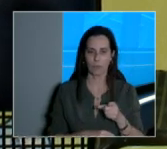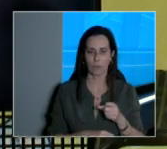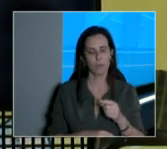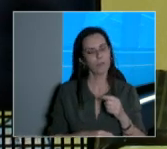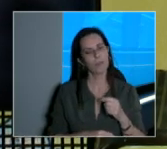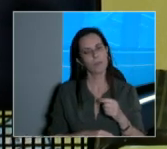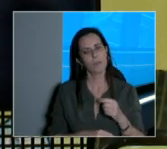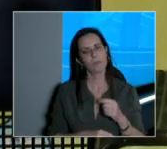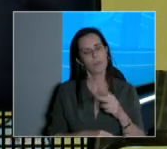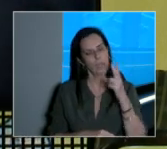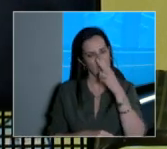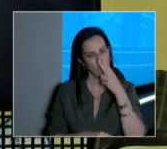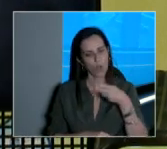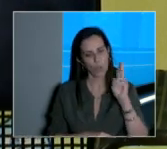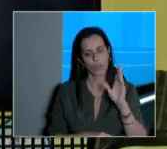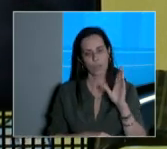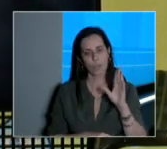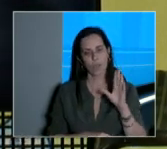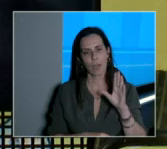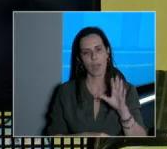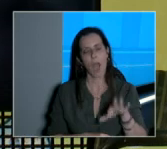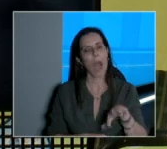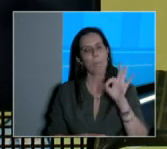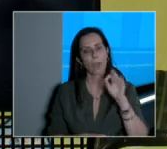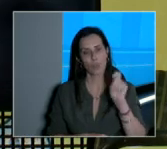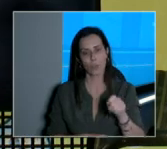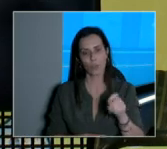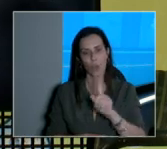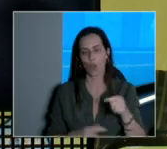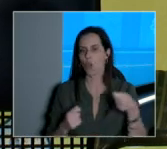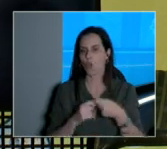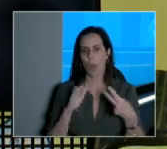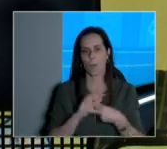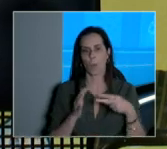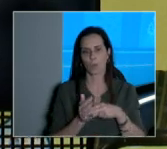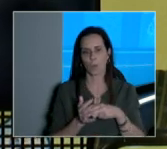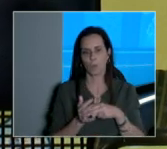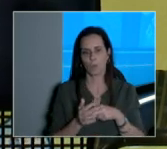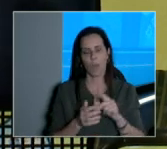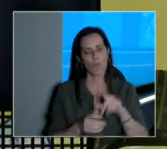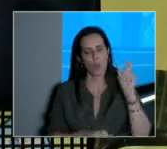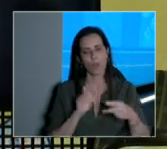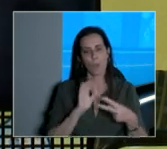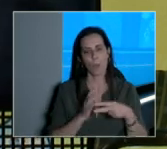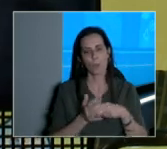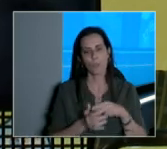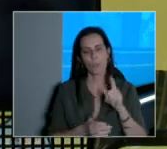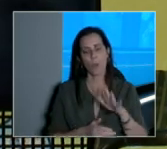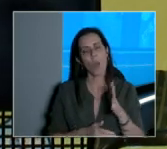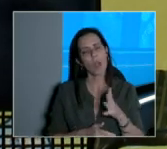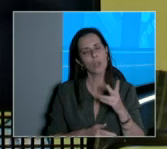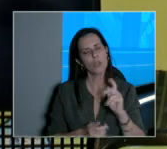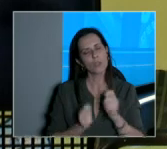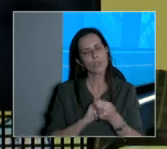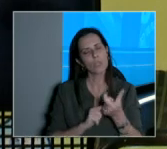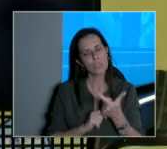כמה שיותר, לנסות שהבחירה לא תהיה על פי שיוך פוליטי ועל ידי פוליטיקאים. צריך אולי לשנות קצת